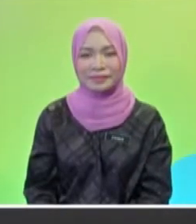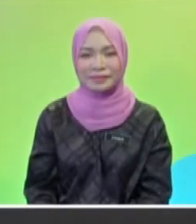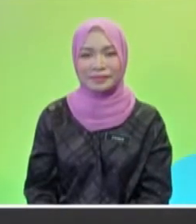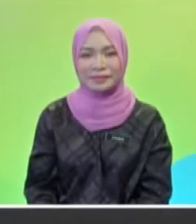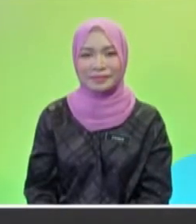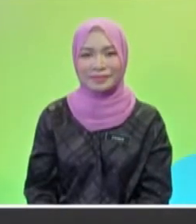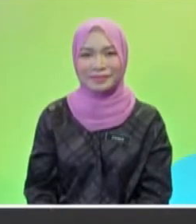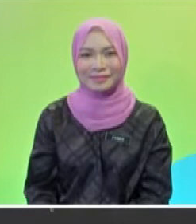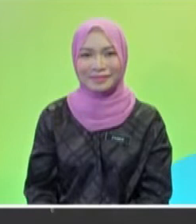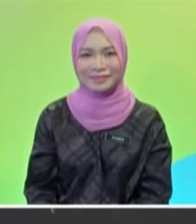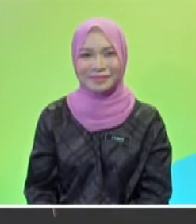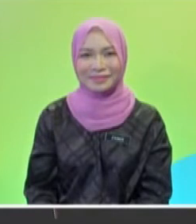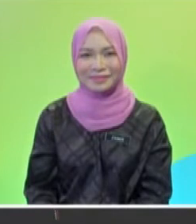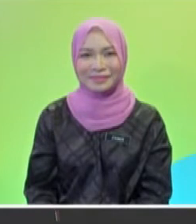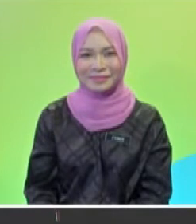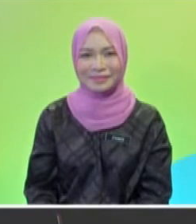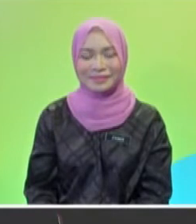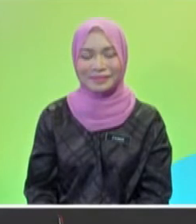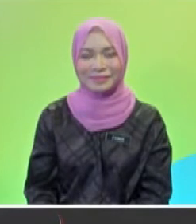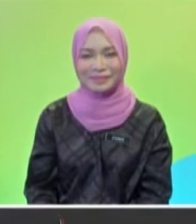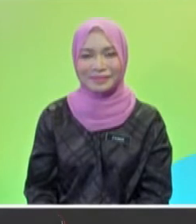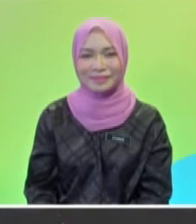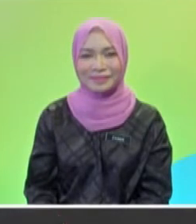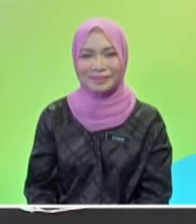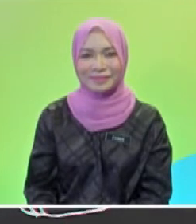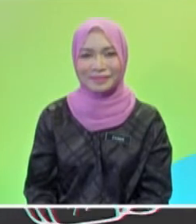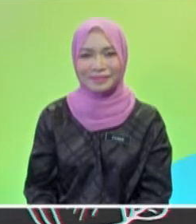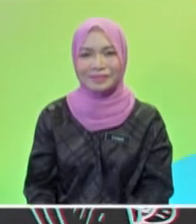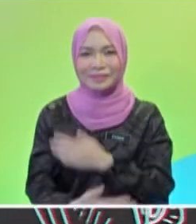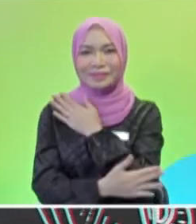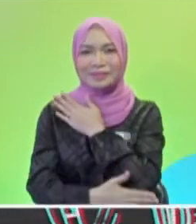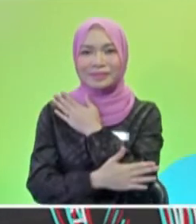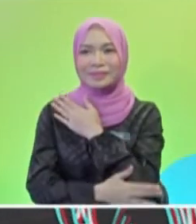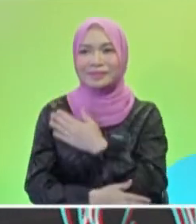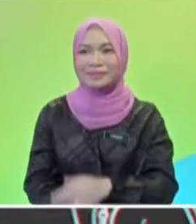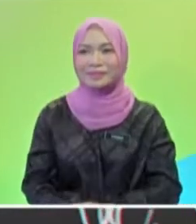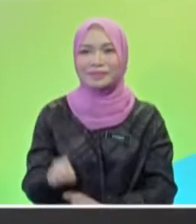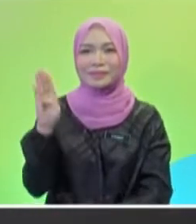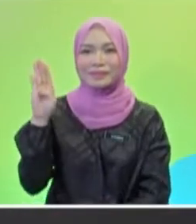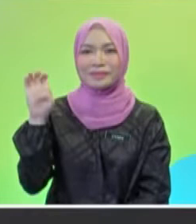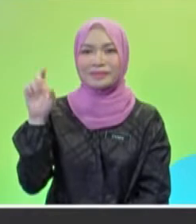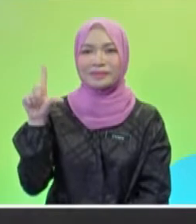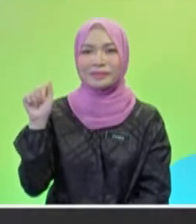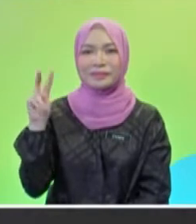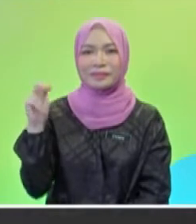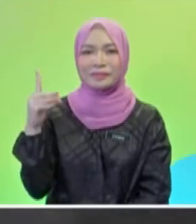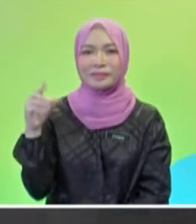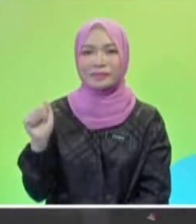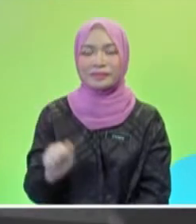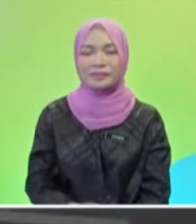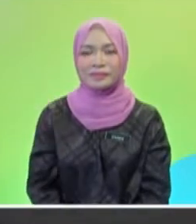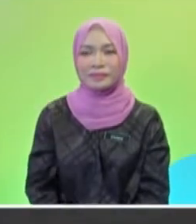lewat kirim lagi di sini negara Belanda Belanda oke woi tadi